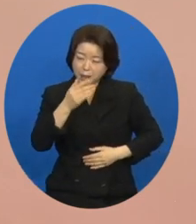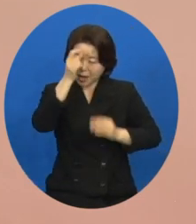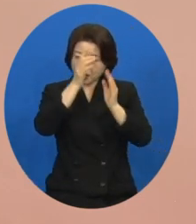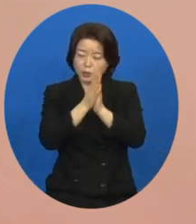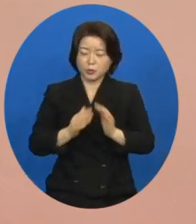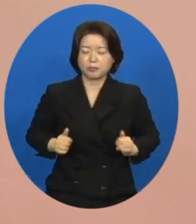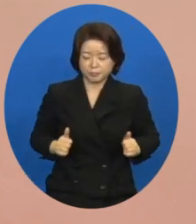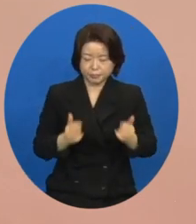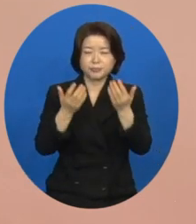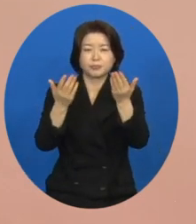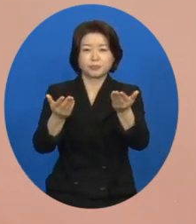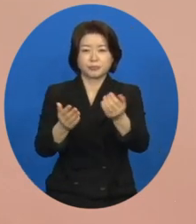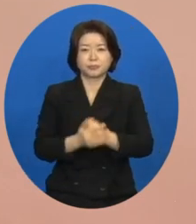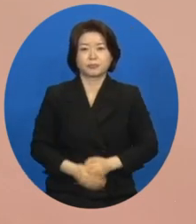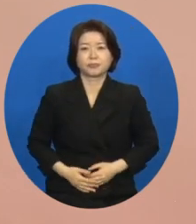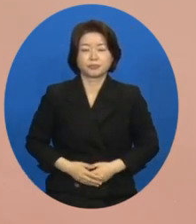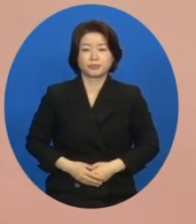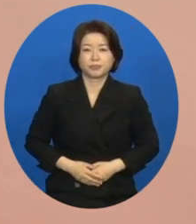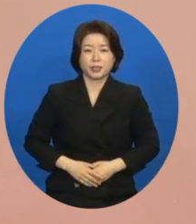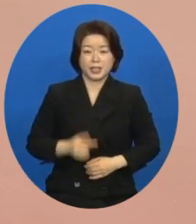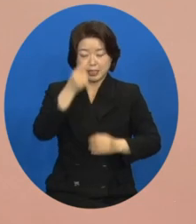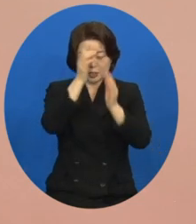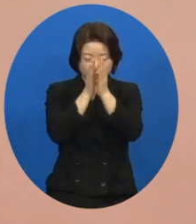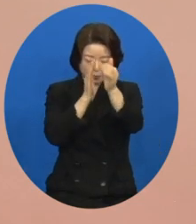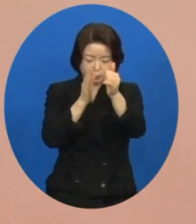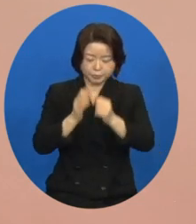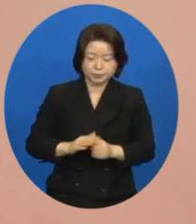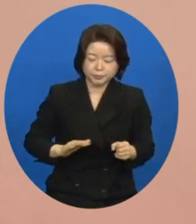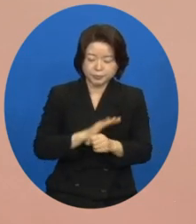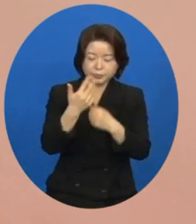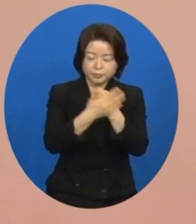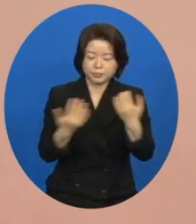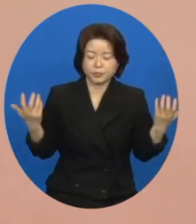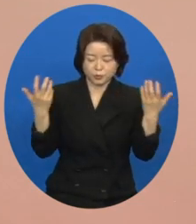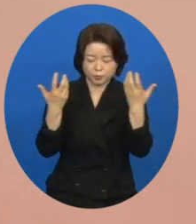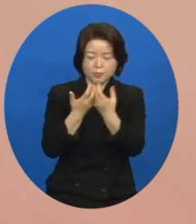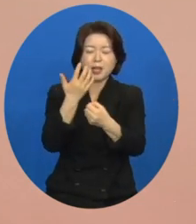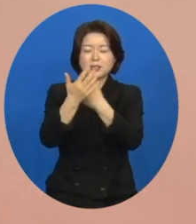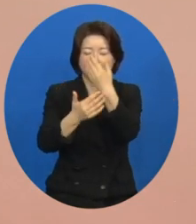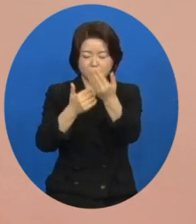열심히 하겠습니다. 기도합니다. 사랑과 은혜가 충만하신 하나님,